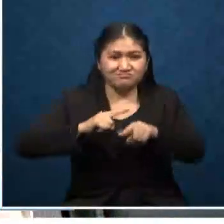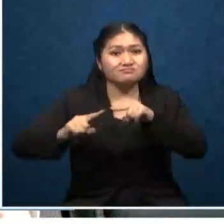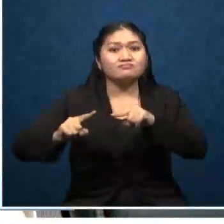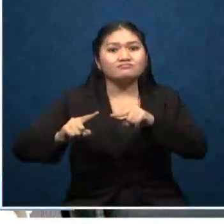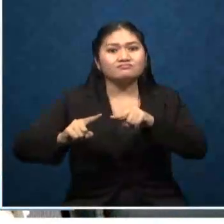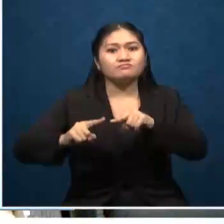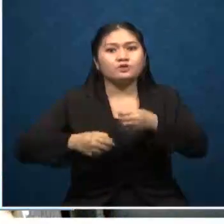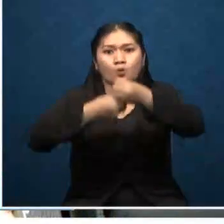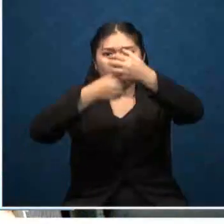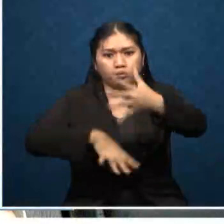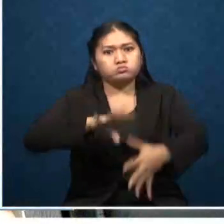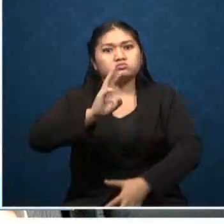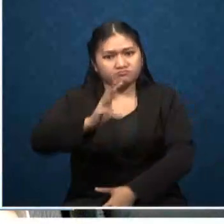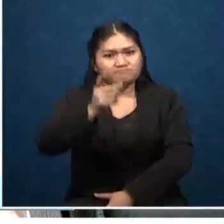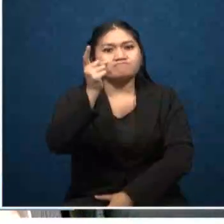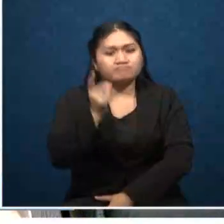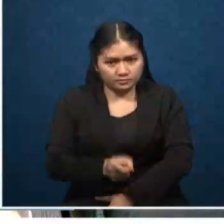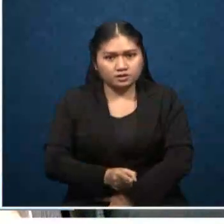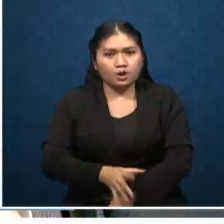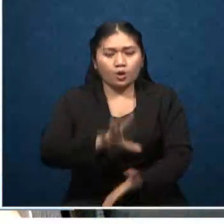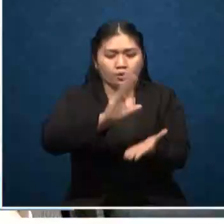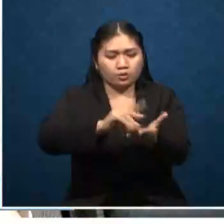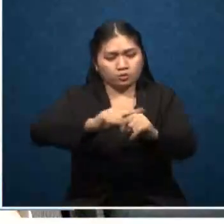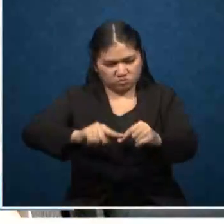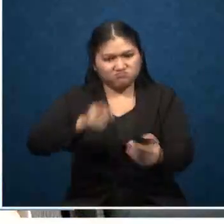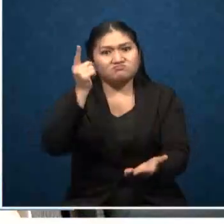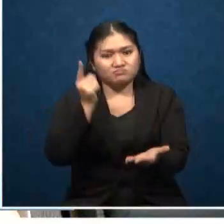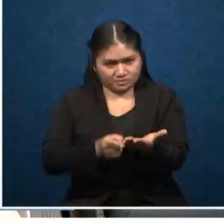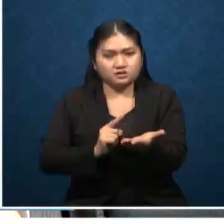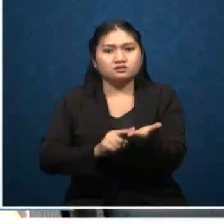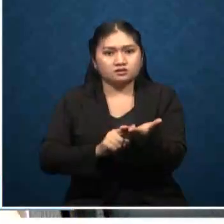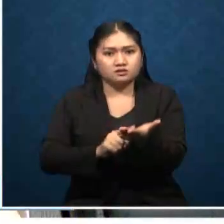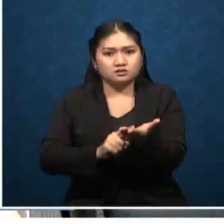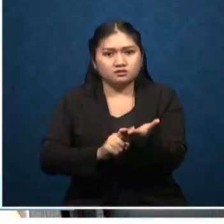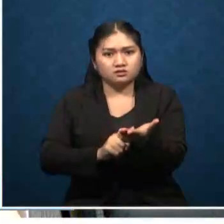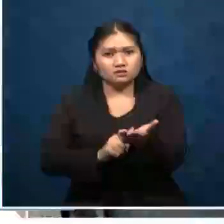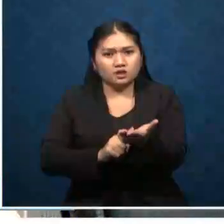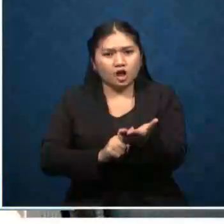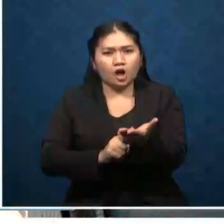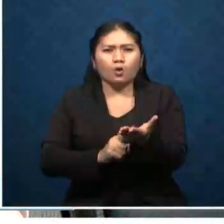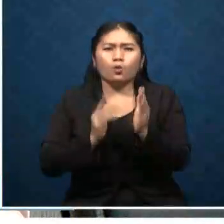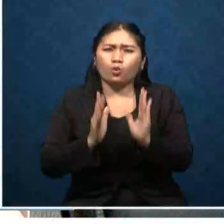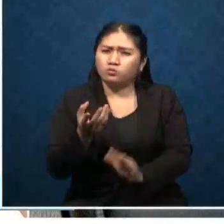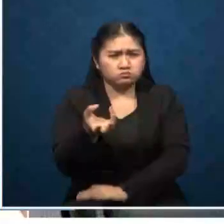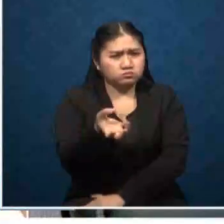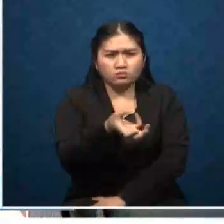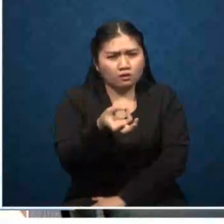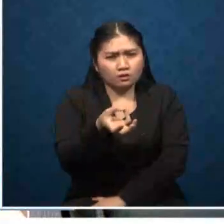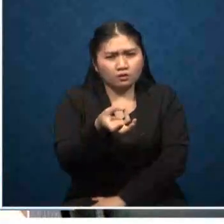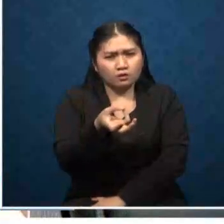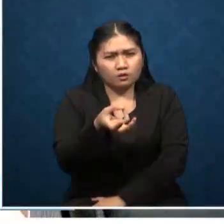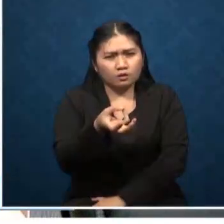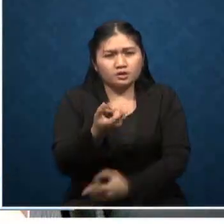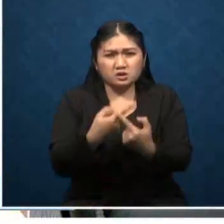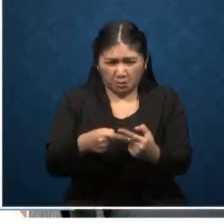นี้รลรกfr เป็จริครับเรารู้ว่ตลอดข้อมพวกนี้เป็นจรงอาธาร์กํลังมีอยู่น้อยต้องครว